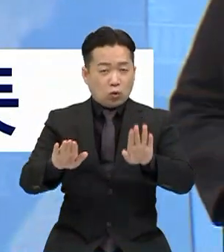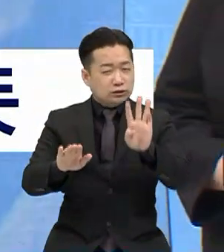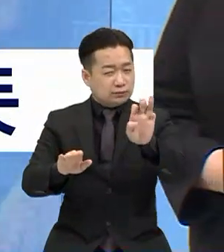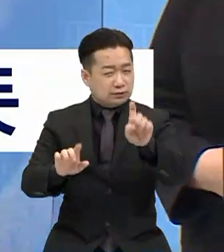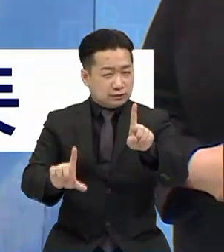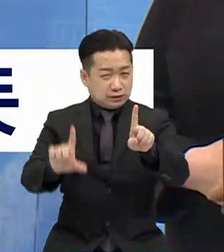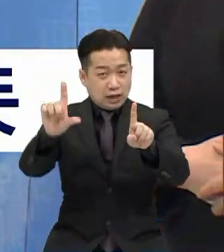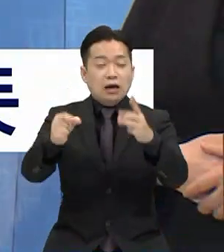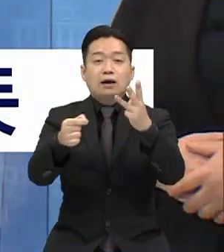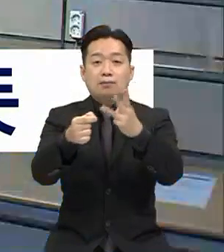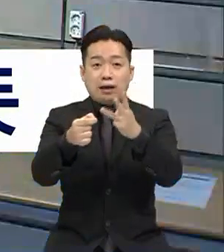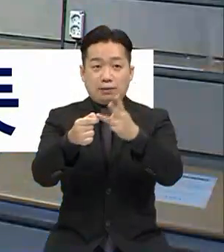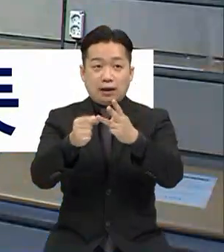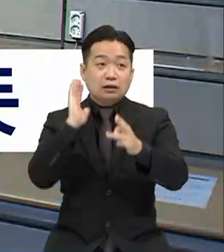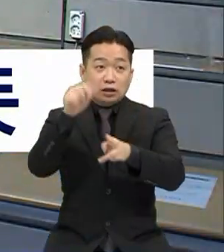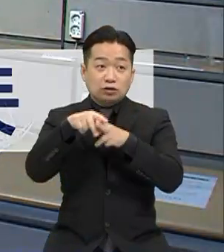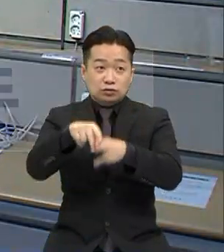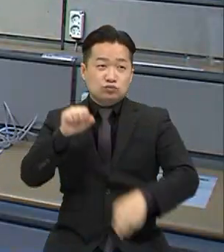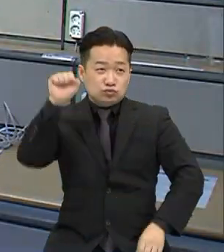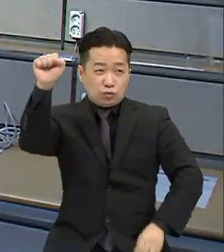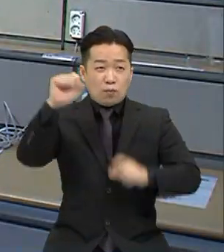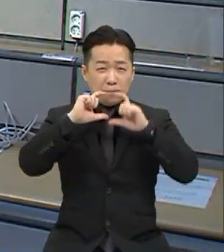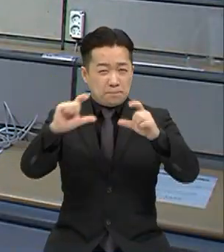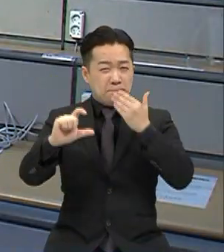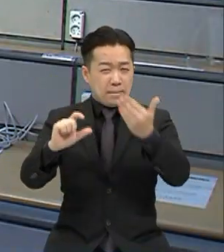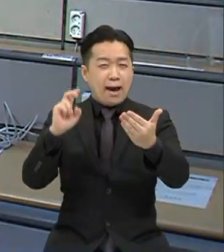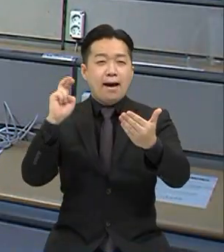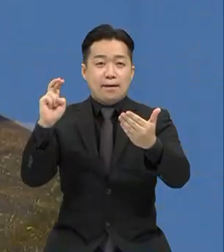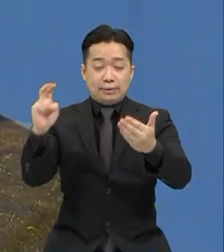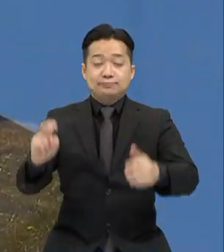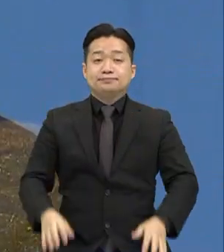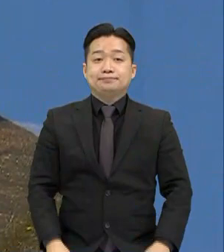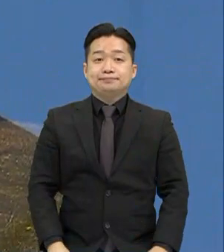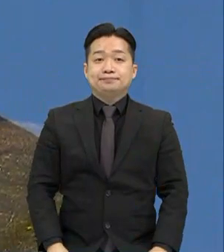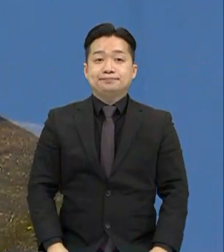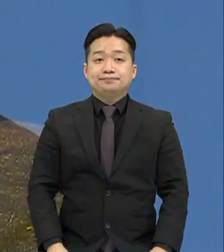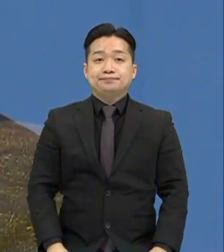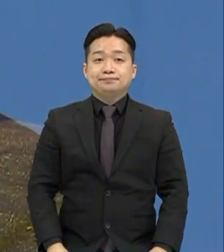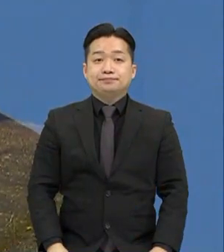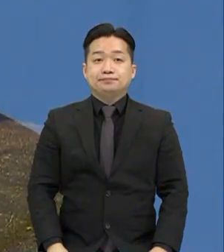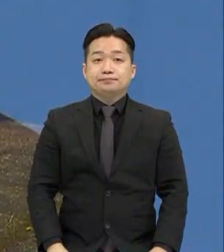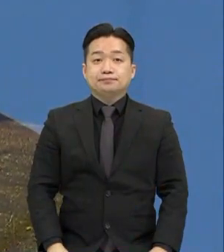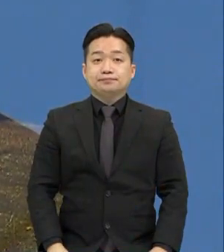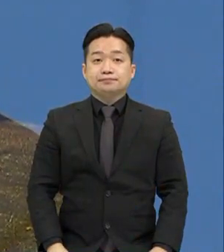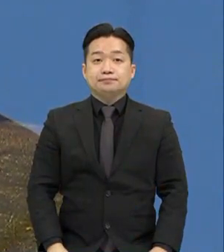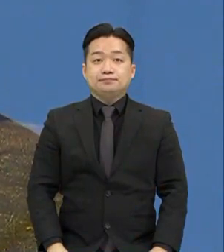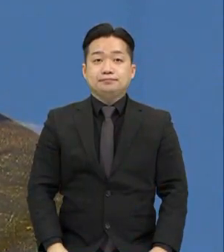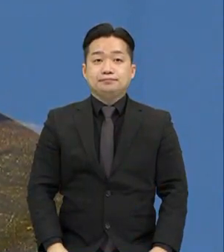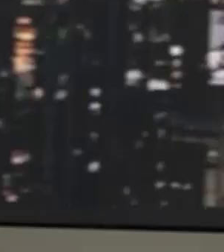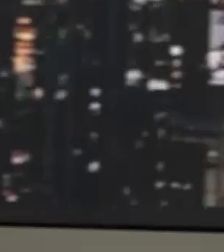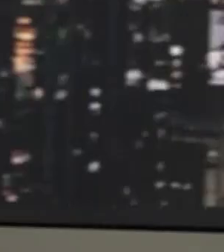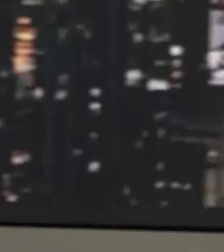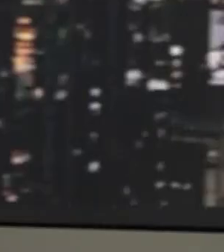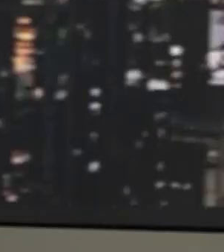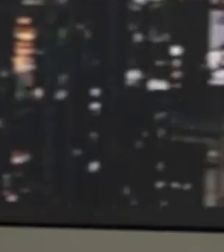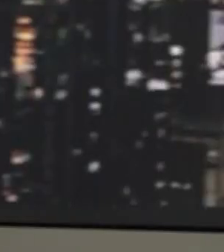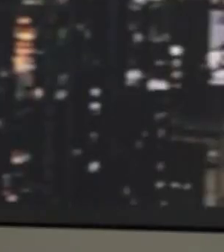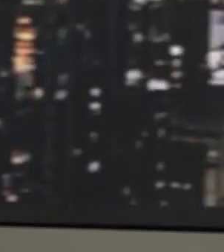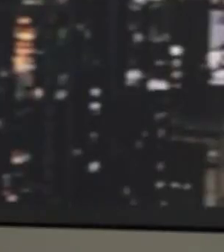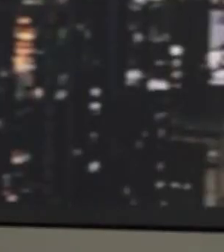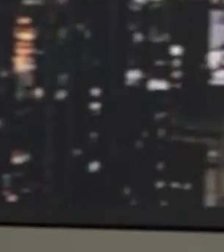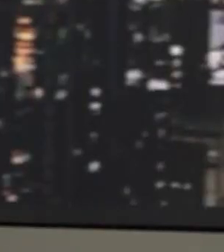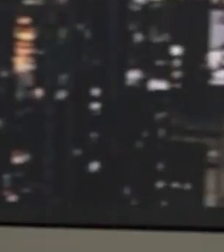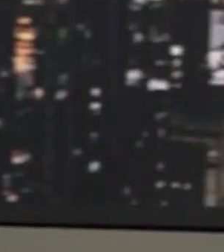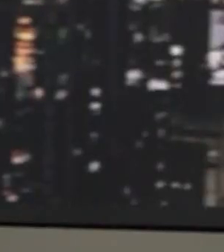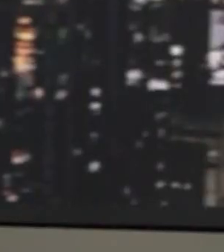31일 세 번째 대권 도전을 선언할 것으로 알려졌습니다. SBS 김수영. 네, 안녕하십니까.